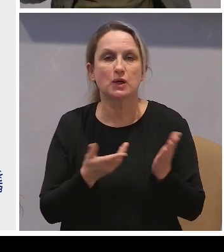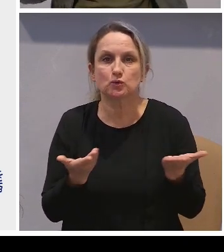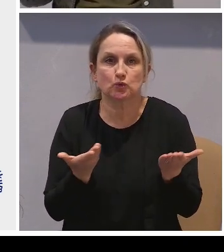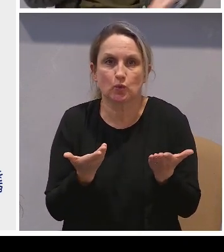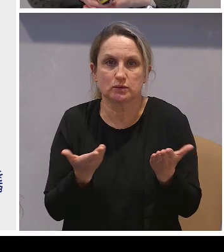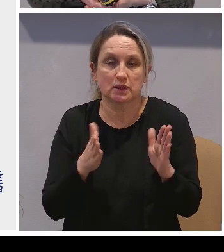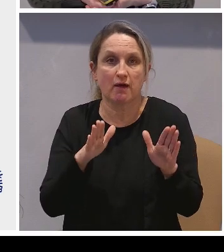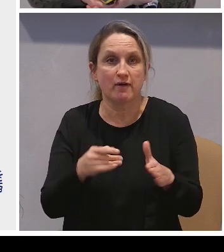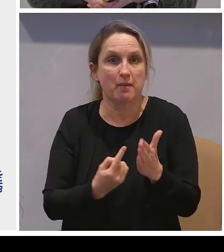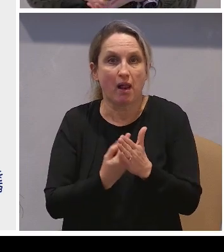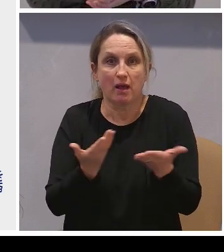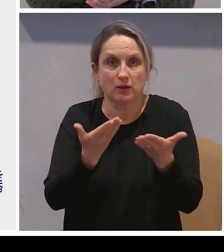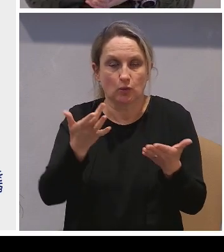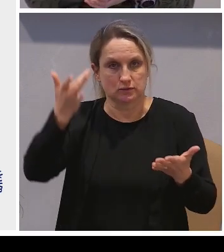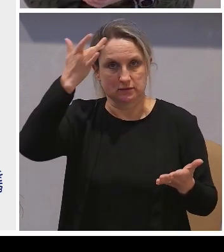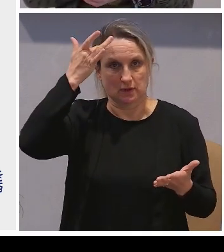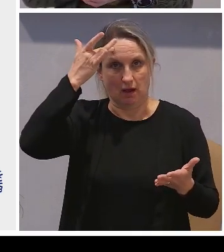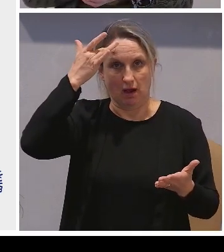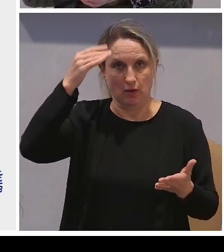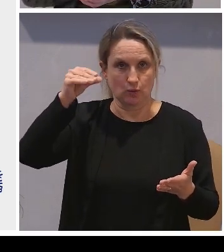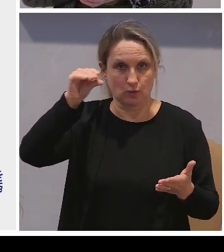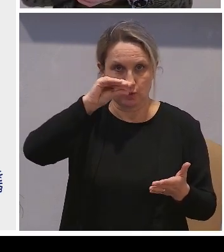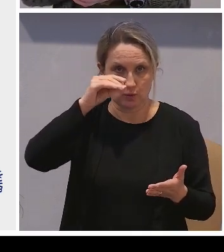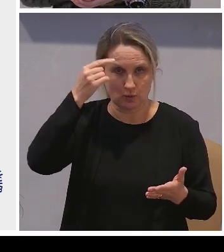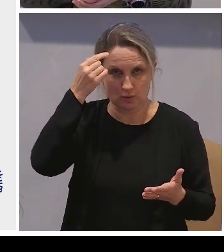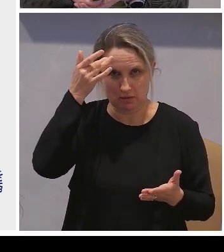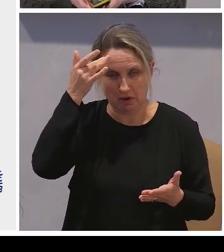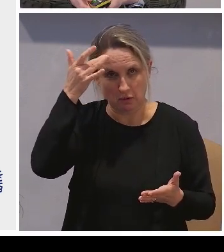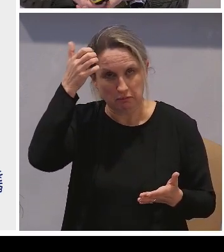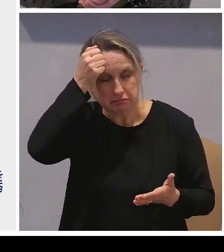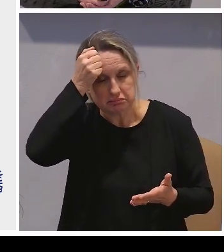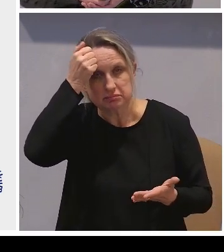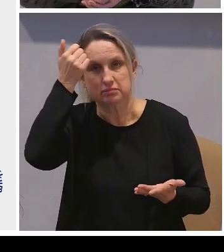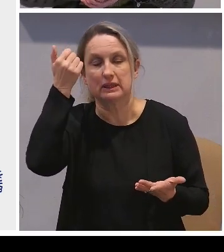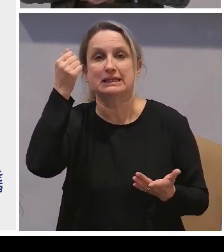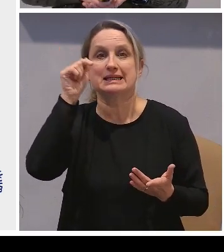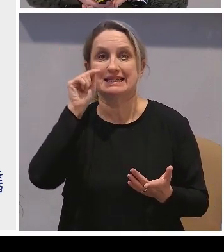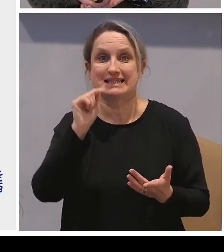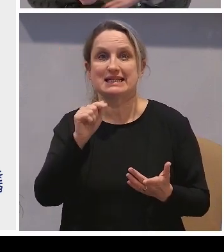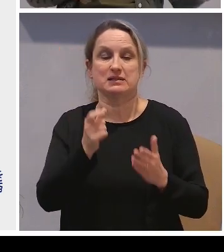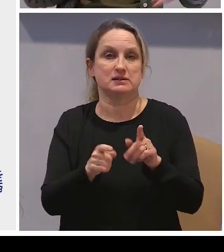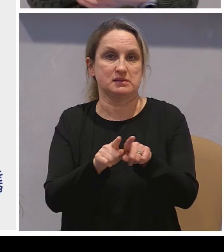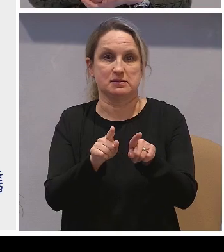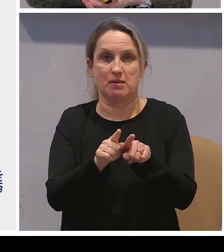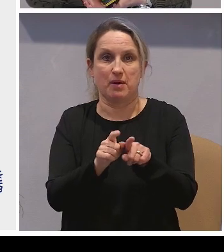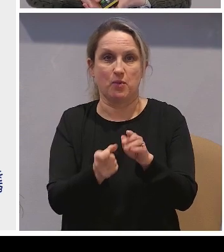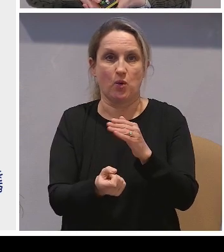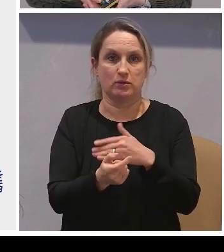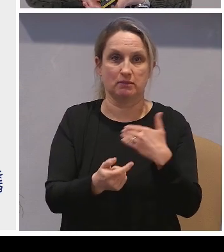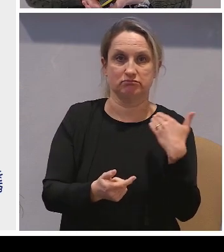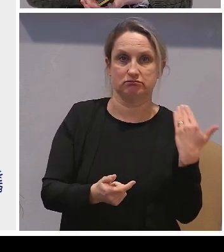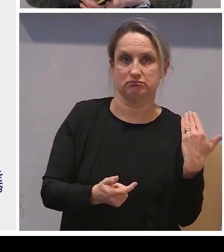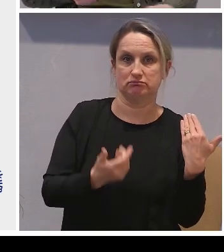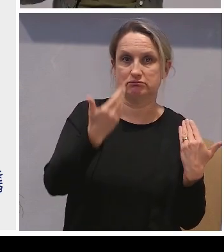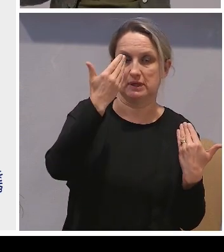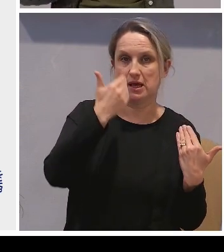alata localize nõrkusest. Et kui meil on these diseases. ajuinfarkt ehk insult, siis see tekitab samamoodi vastaskeha poole nõrkuse.